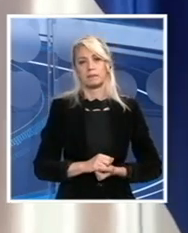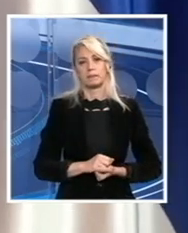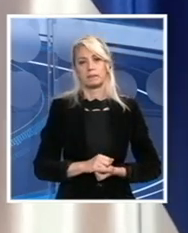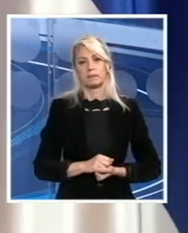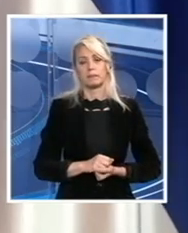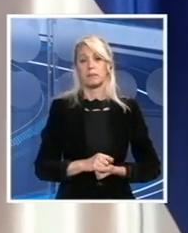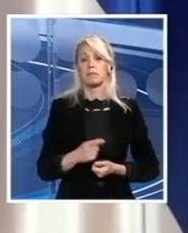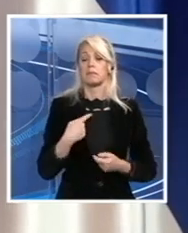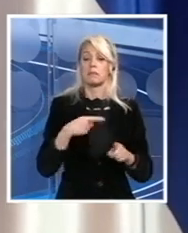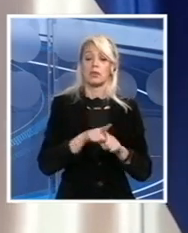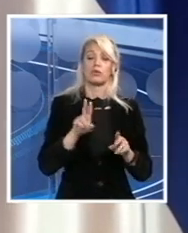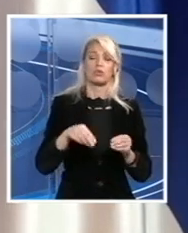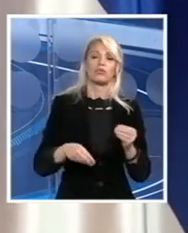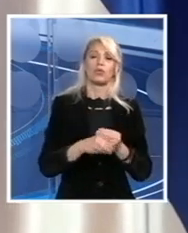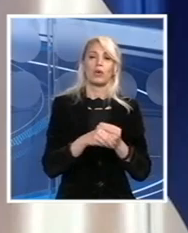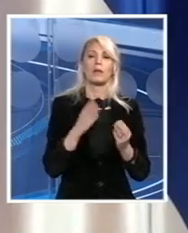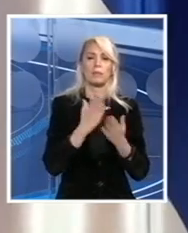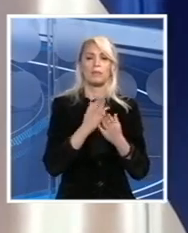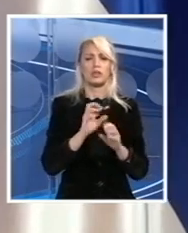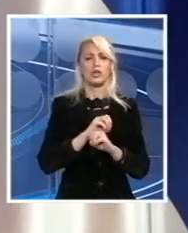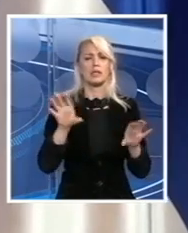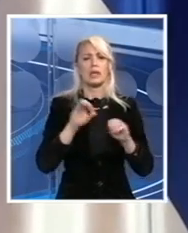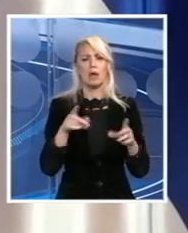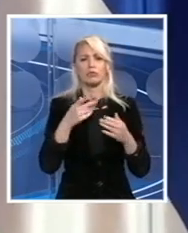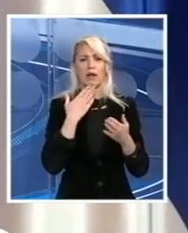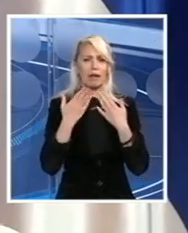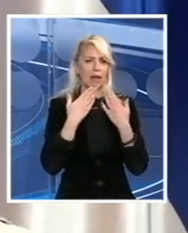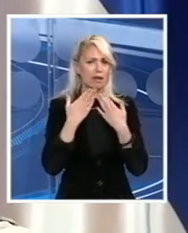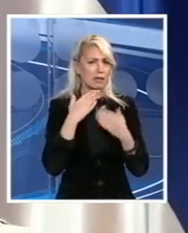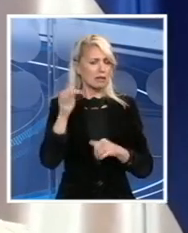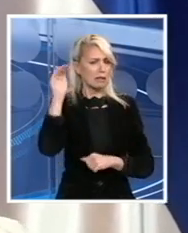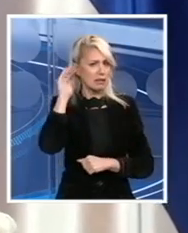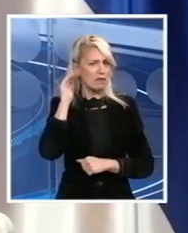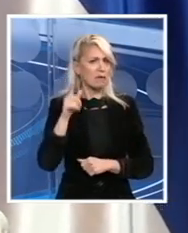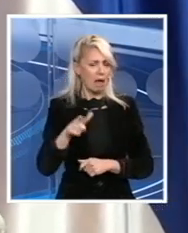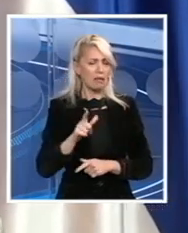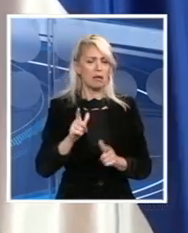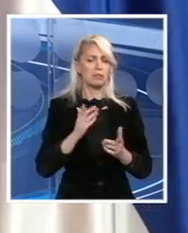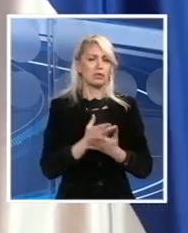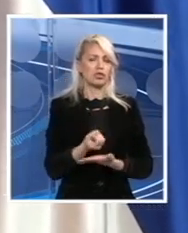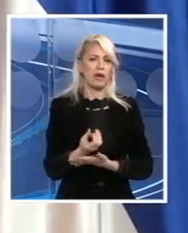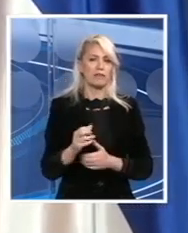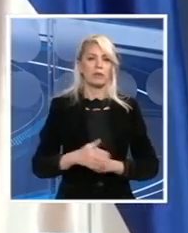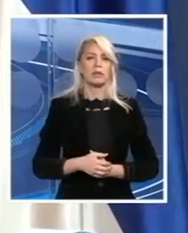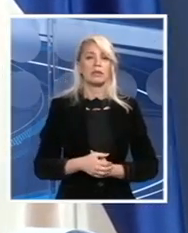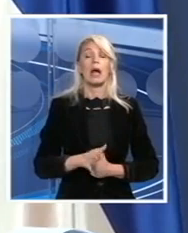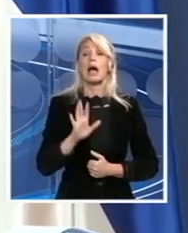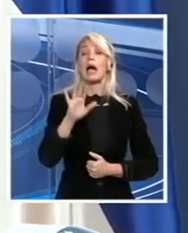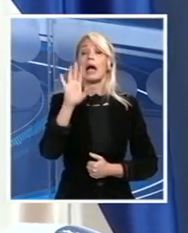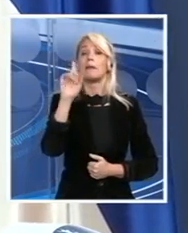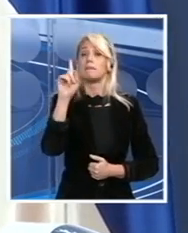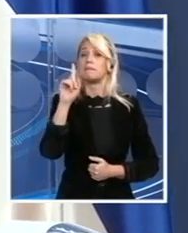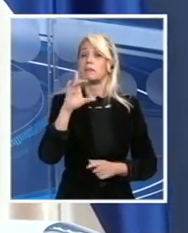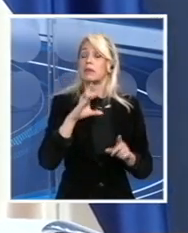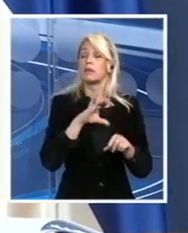Mogu da dodam da će biti i saopštenja sa sednice vlade, pa ćete imati sve ove informacije. Možemo dalje. Imam Ana, još nešto da dodam